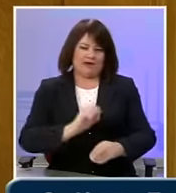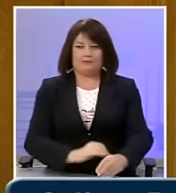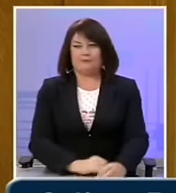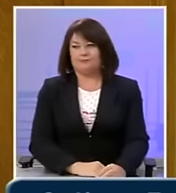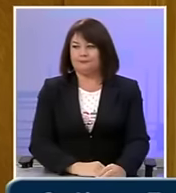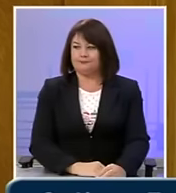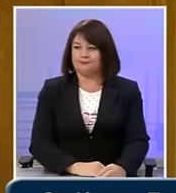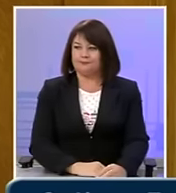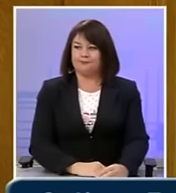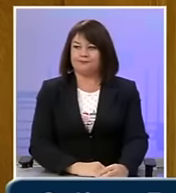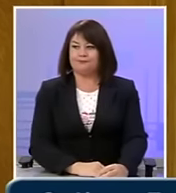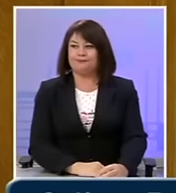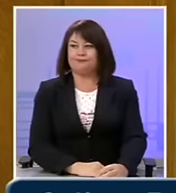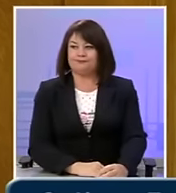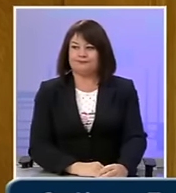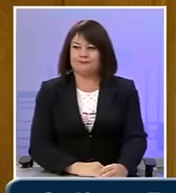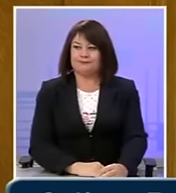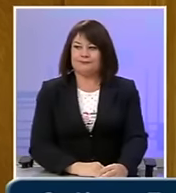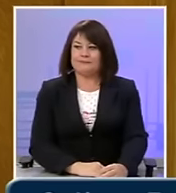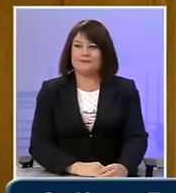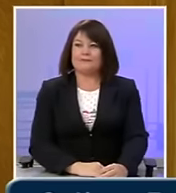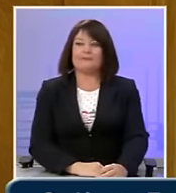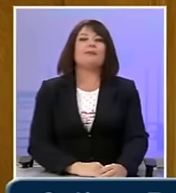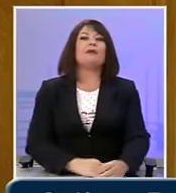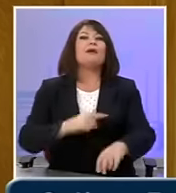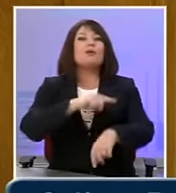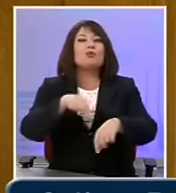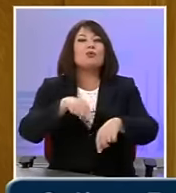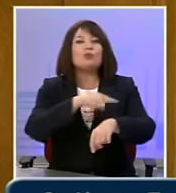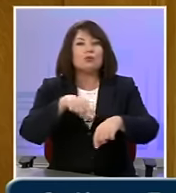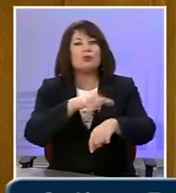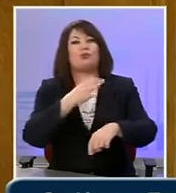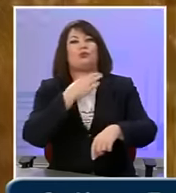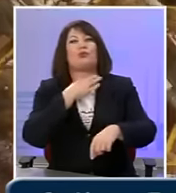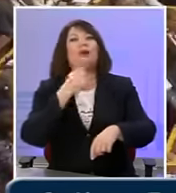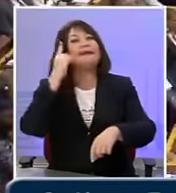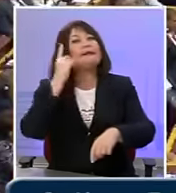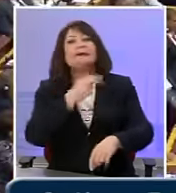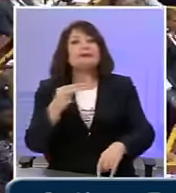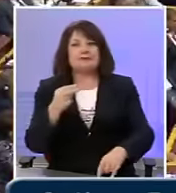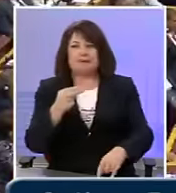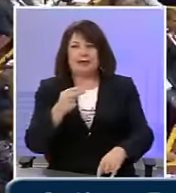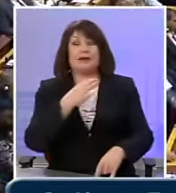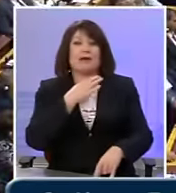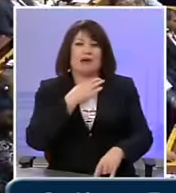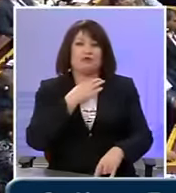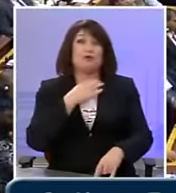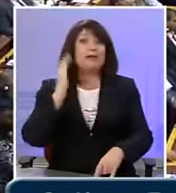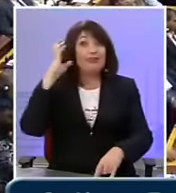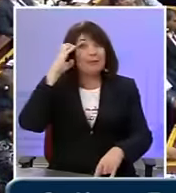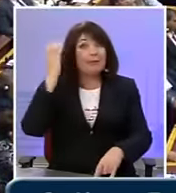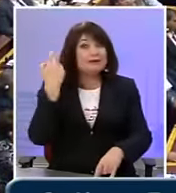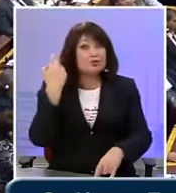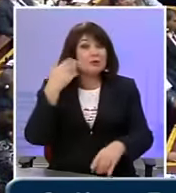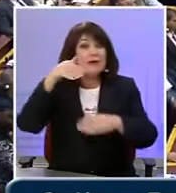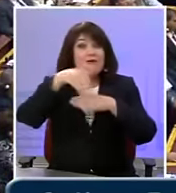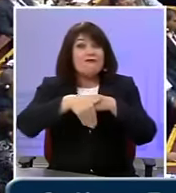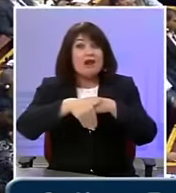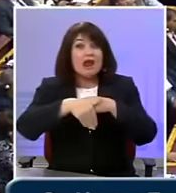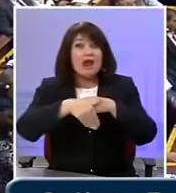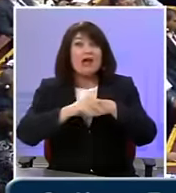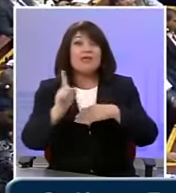φορές χρειάζονται ώρες για να καταλάβουμε περί τίνος πρόκειται. Εκείνη τη νύχτα δεν επρόκειτο για